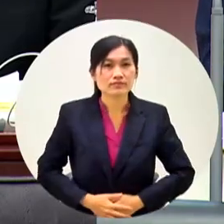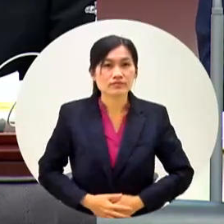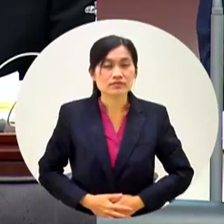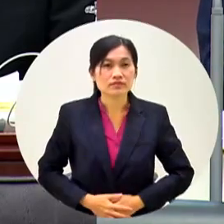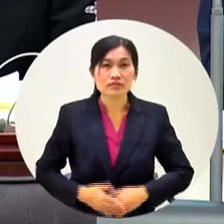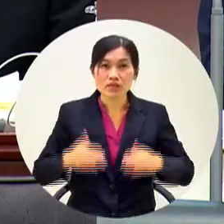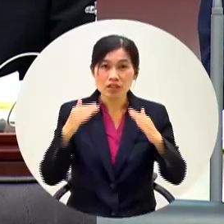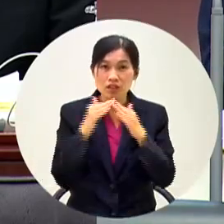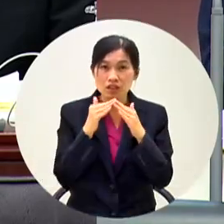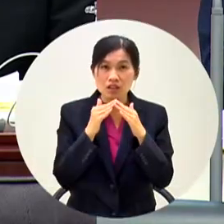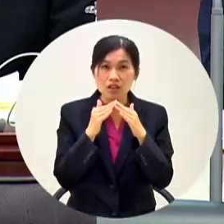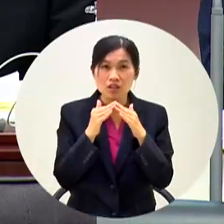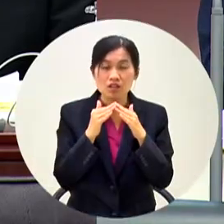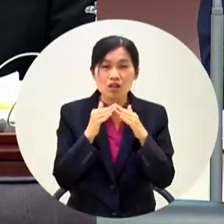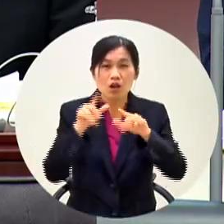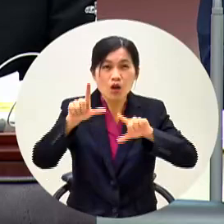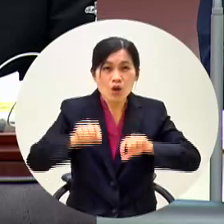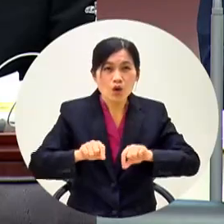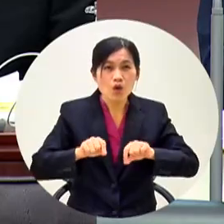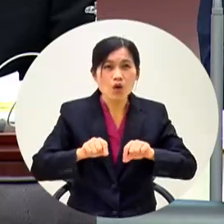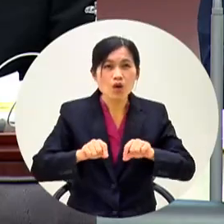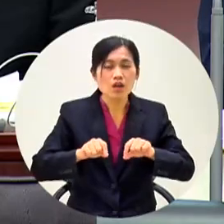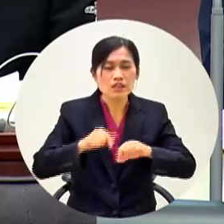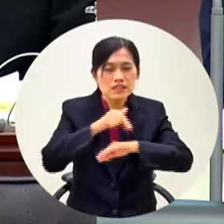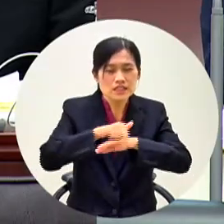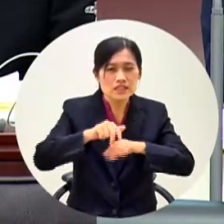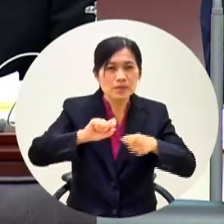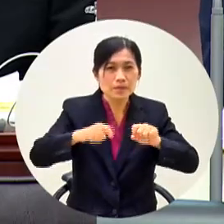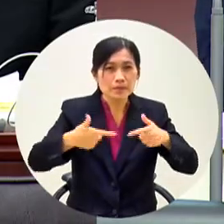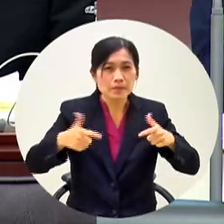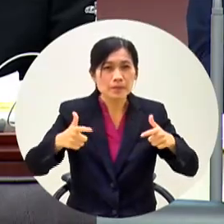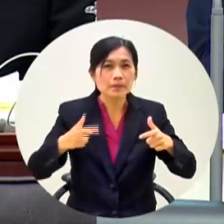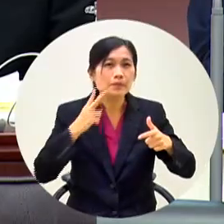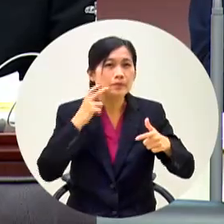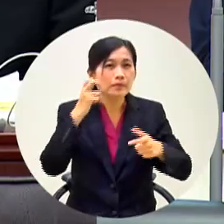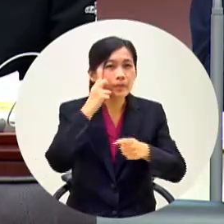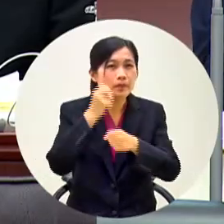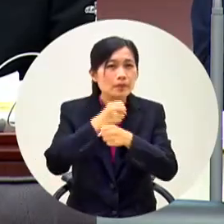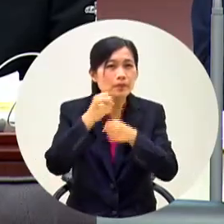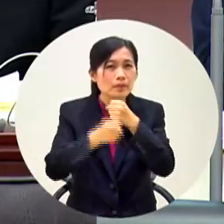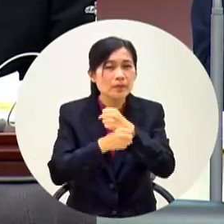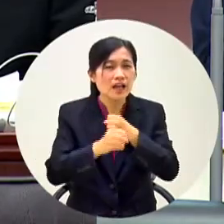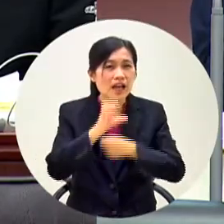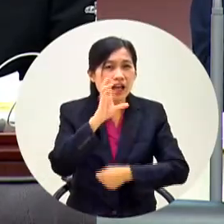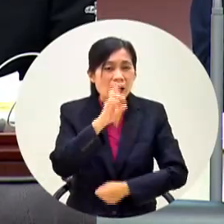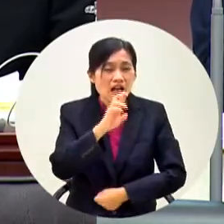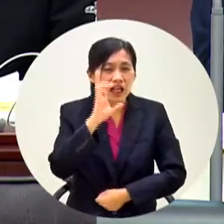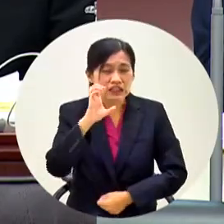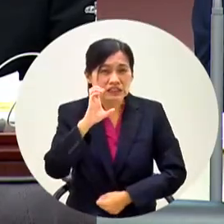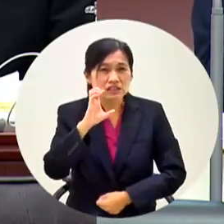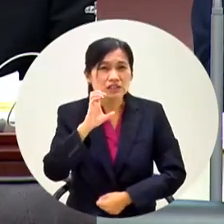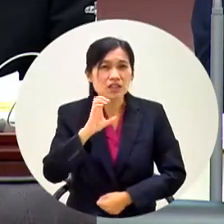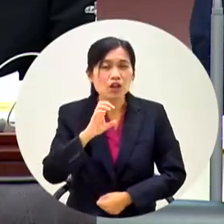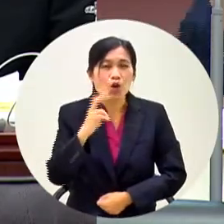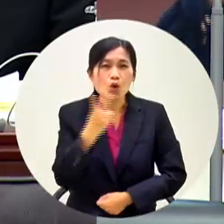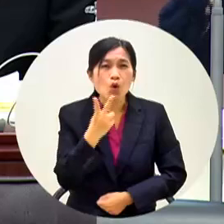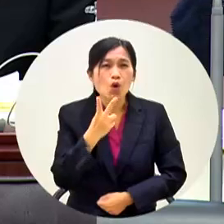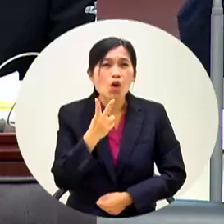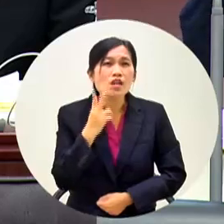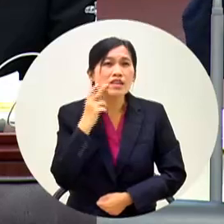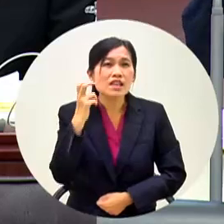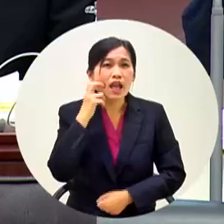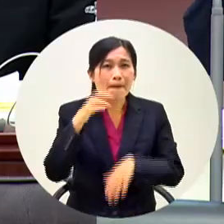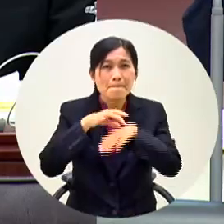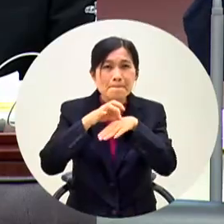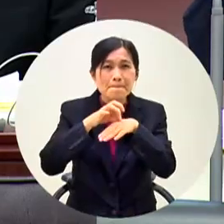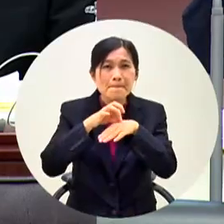子会根据它不同的设计，譬如说钢骨结构、RC， 或者它搞不好是铁皮屋，我们都会有 不同。那当然，